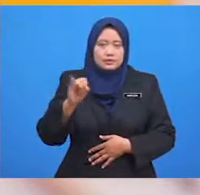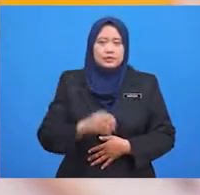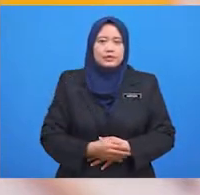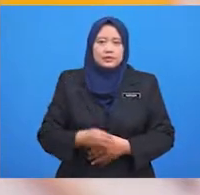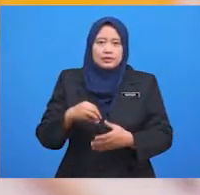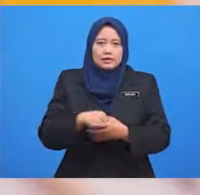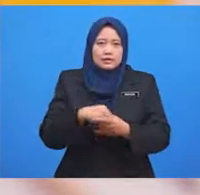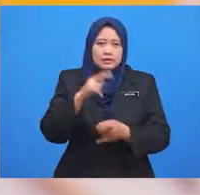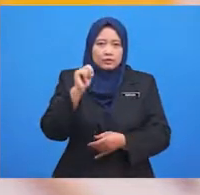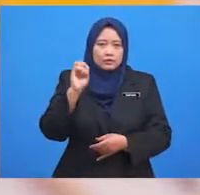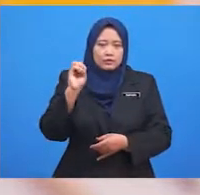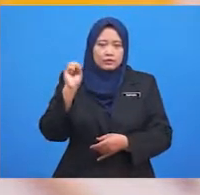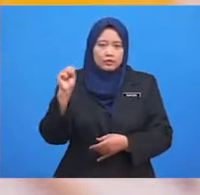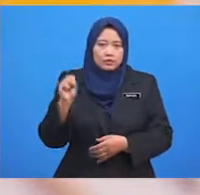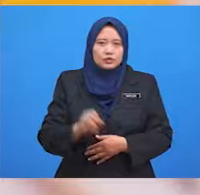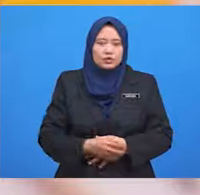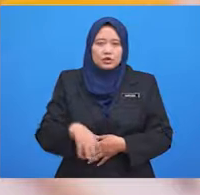NOS